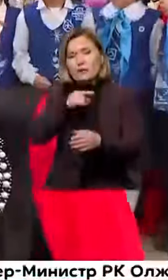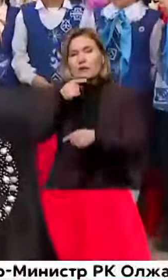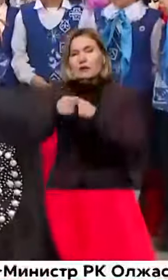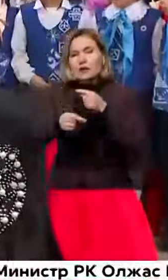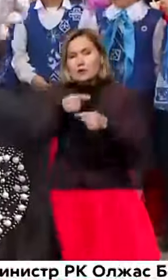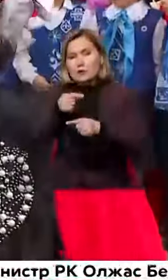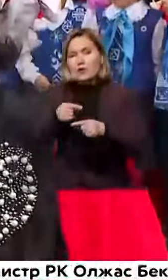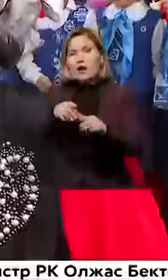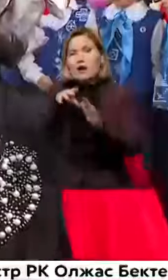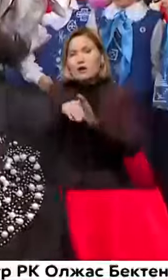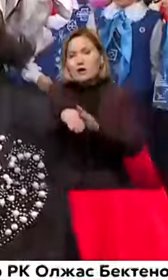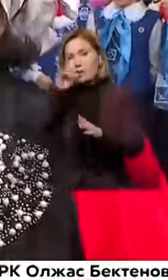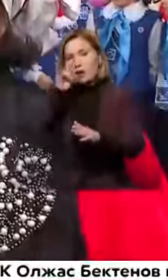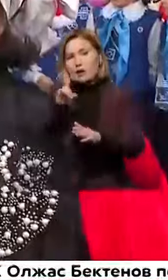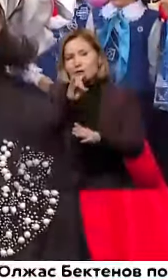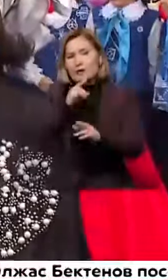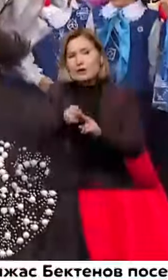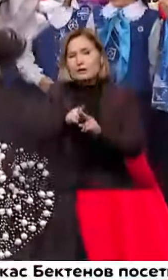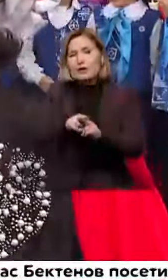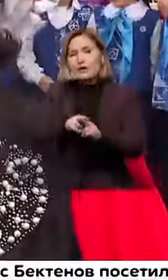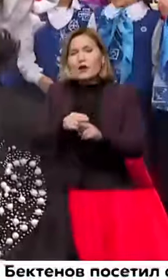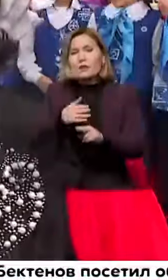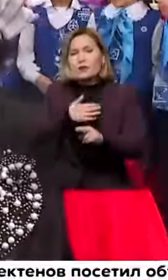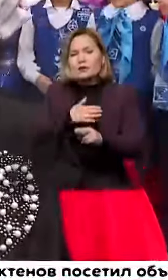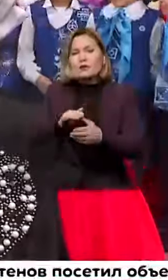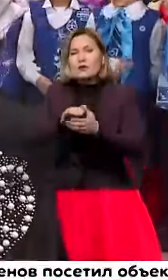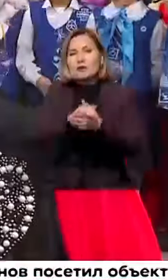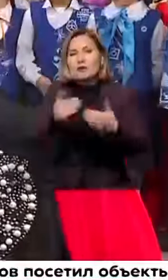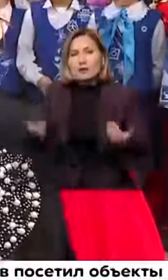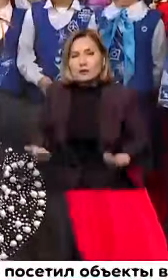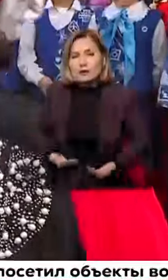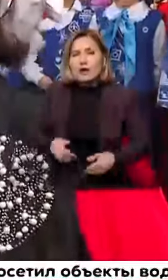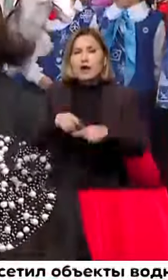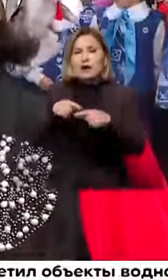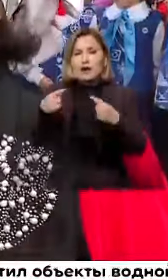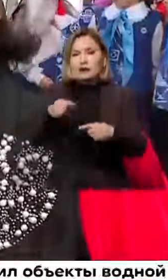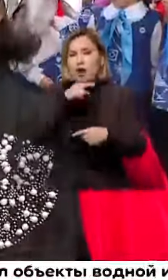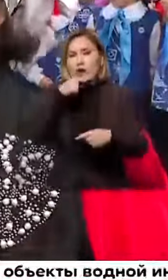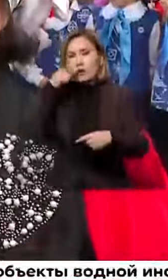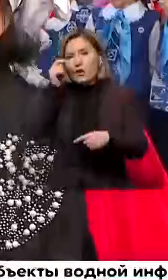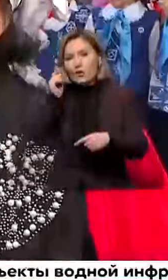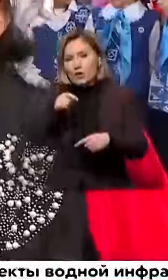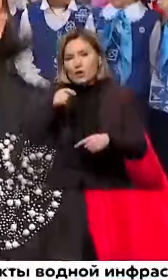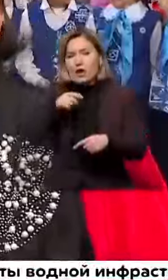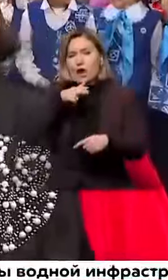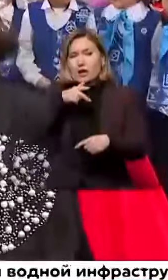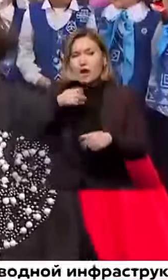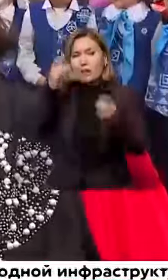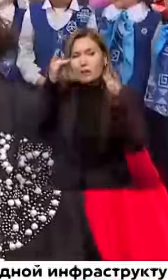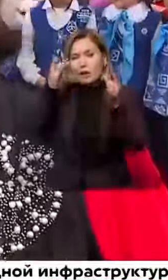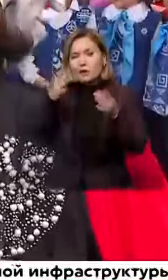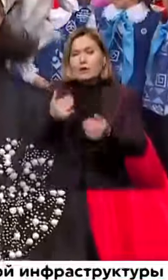dastırın, sonmen qatar Kazakstan'ın karşanrağın aslında bizben birge ömür sürüp jatkan başka etnis ökülderinde